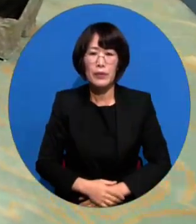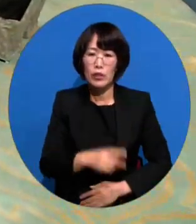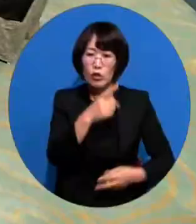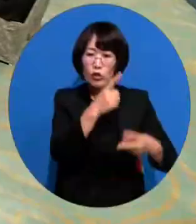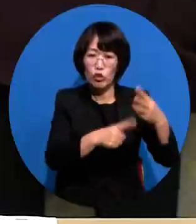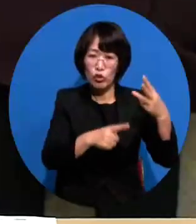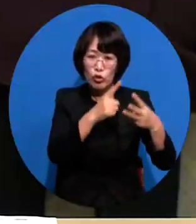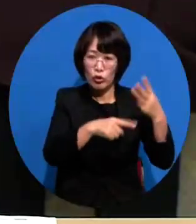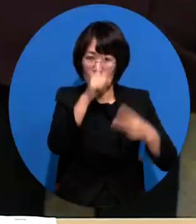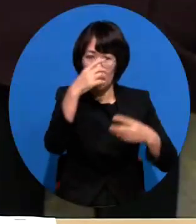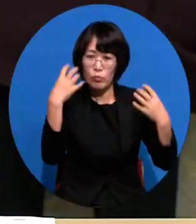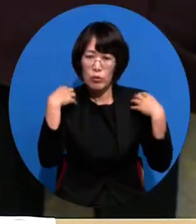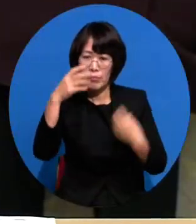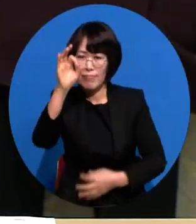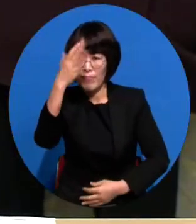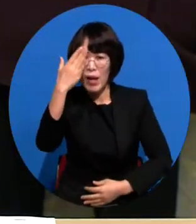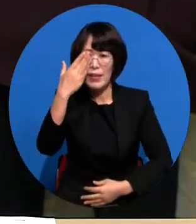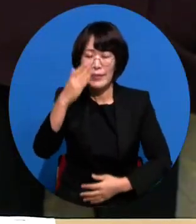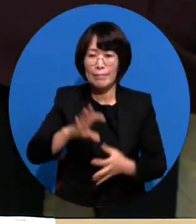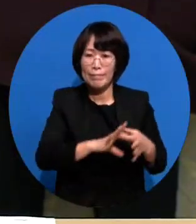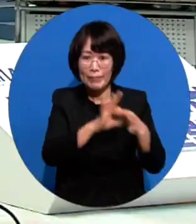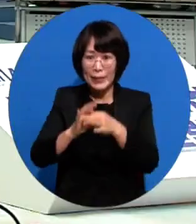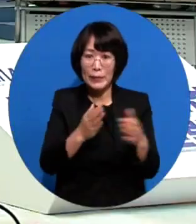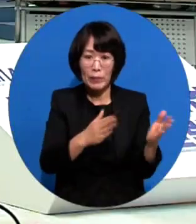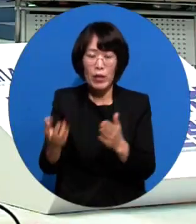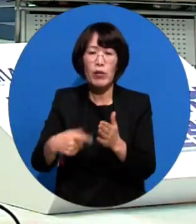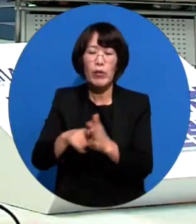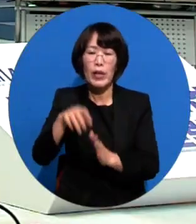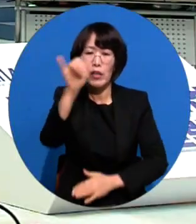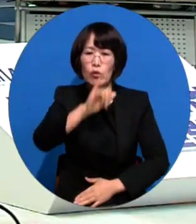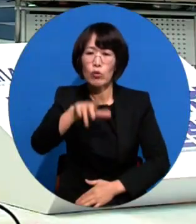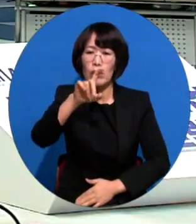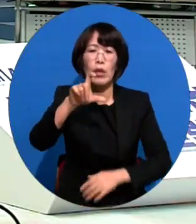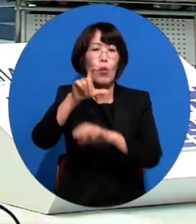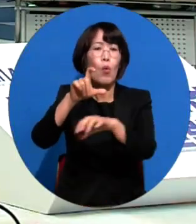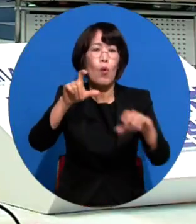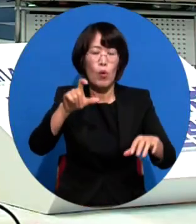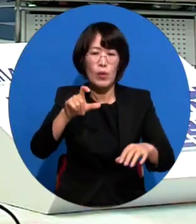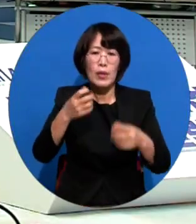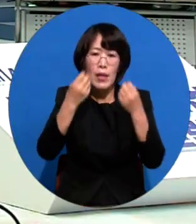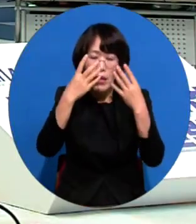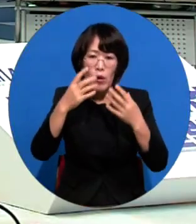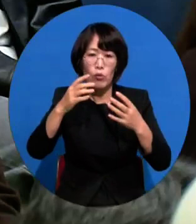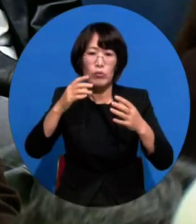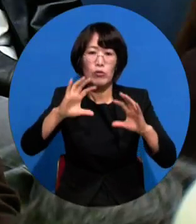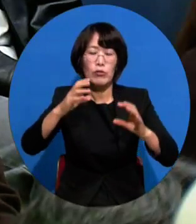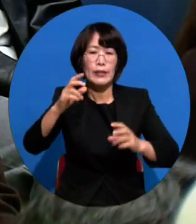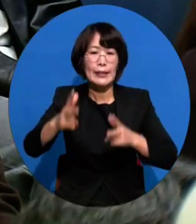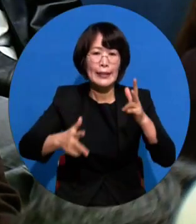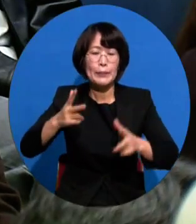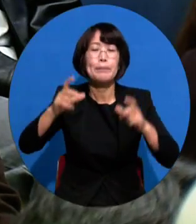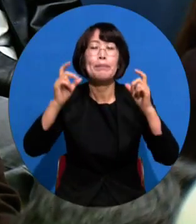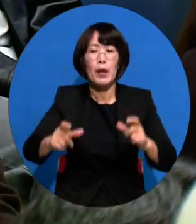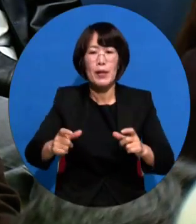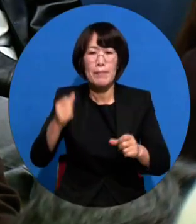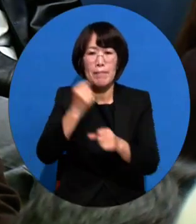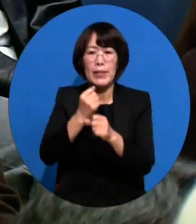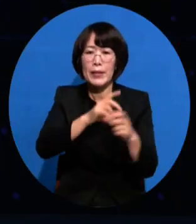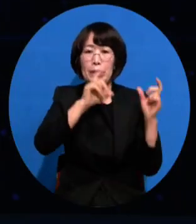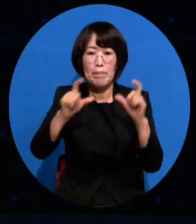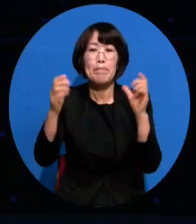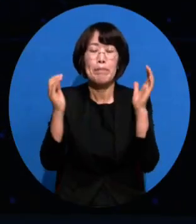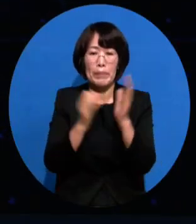윤석열 정부는 첨단산업 생태계 구축을 위해 전국 15개 지역에 새로운 국가산업단지를 조성하겠다고